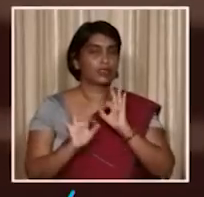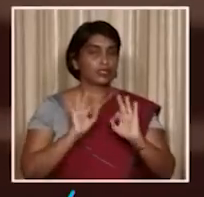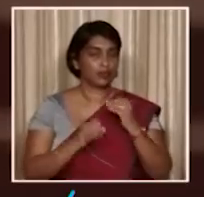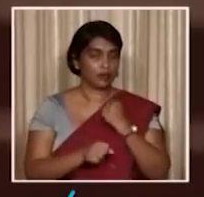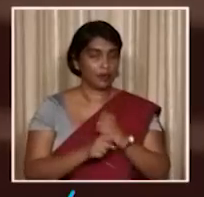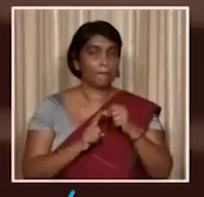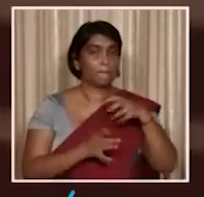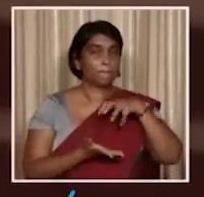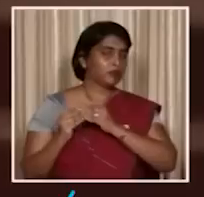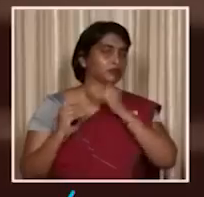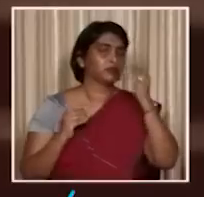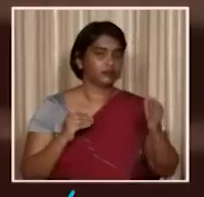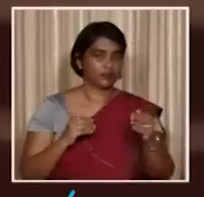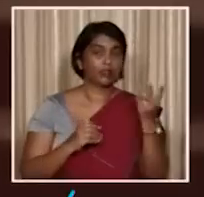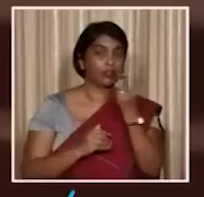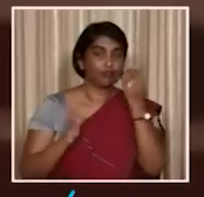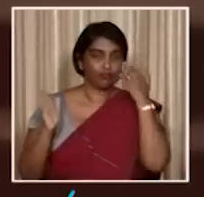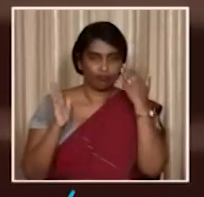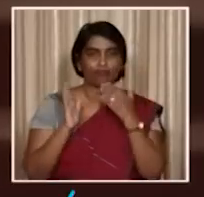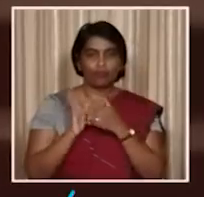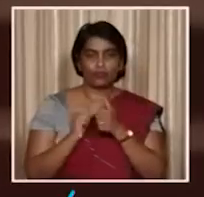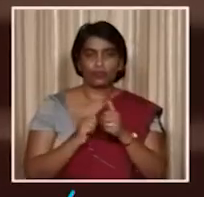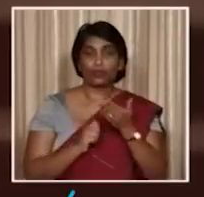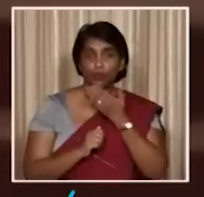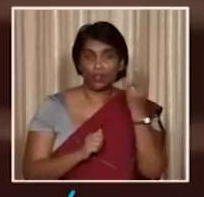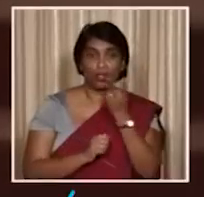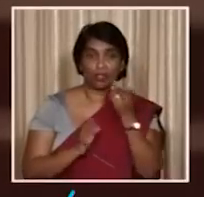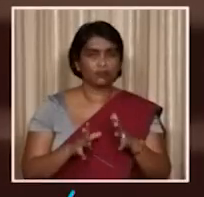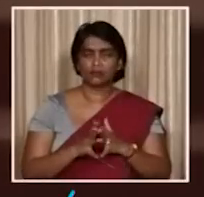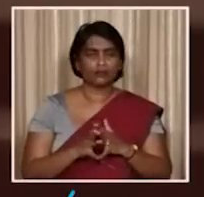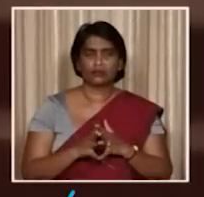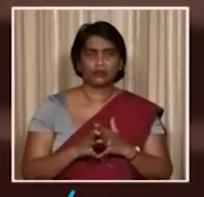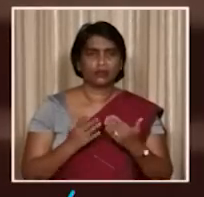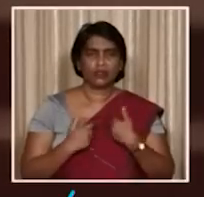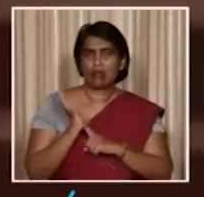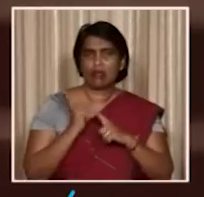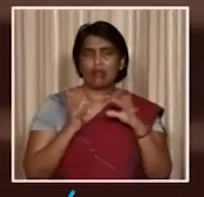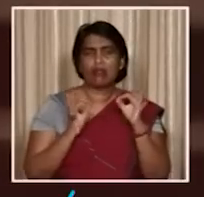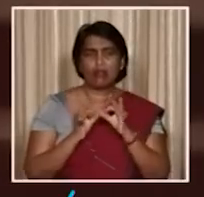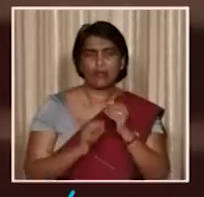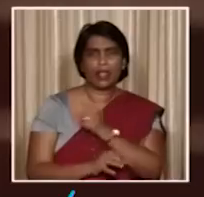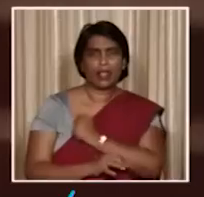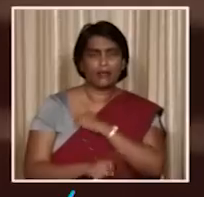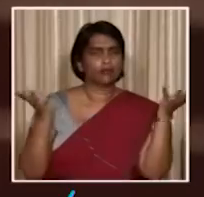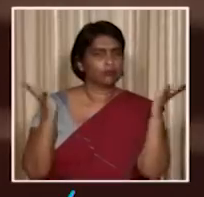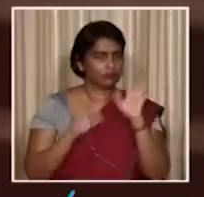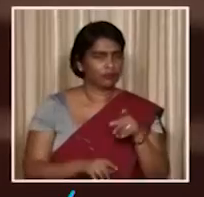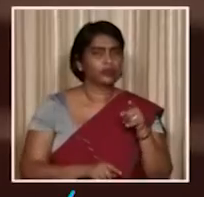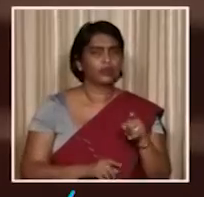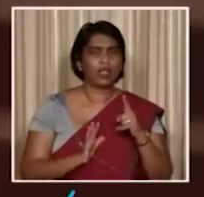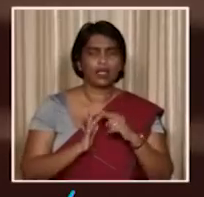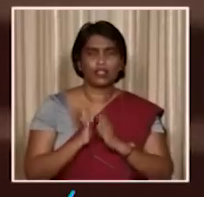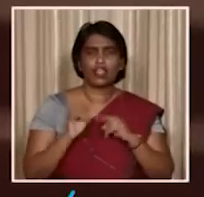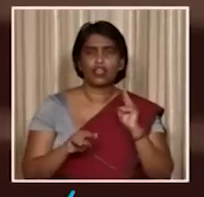ආණ්ඩුකාරී පළාත් සභාව එකත් කළ දෙන්නා. එක පිළිබඳව අපි අවධානය යොමු කරනවා. පුළුවන් නම් මේ දෙකම තියෙනවා නම් හොඳයි. අපිට ආරංචි ඊයේ සනාපතිවරු සරස් කරගෙන